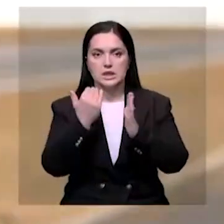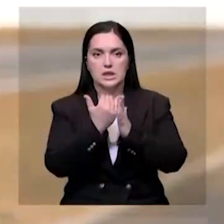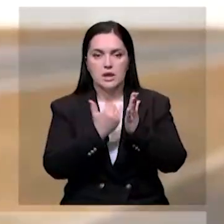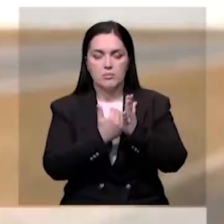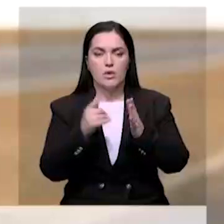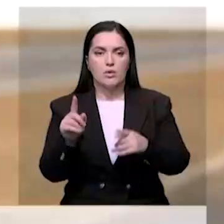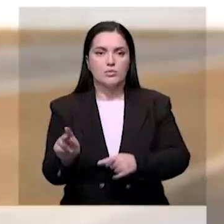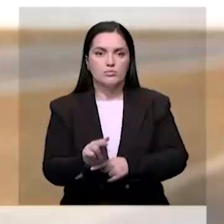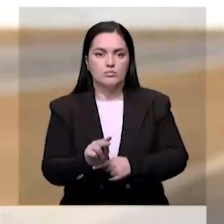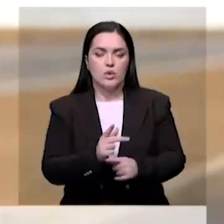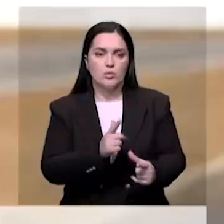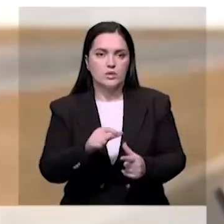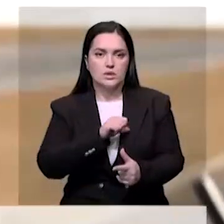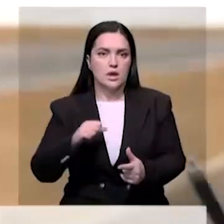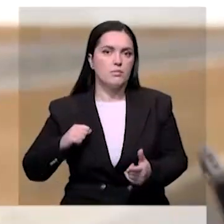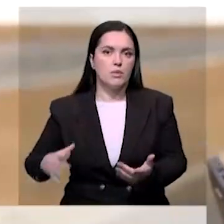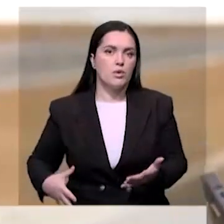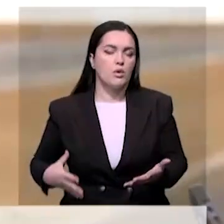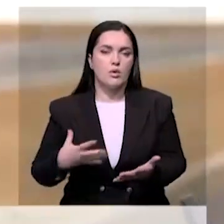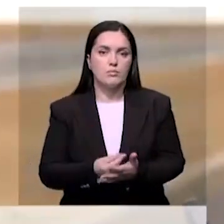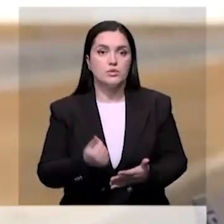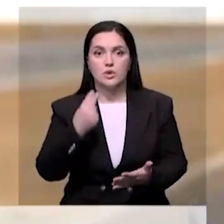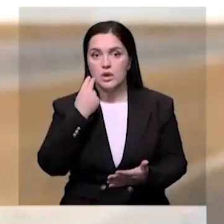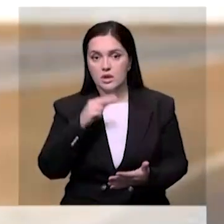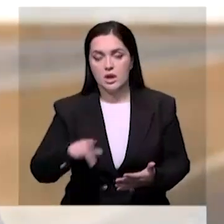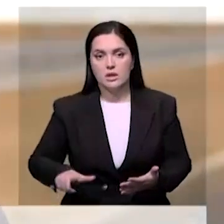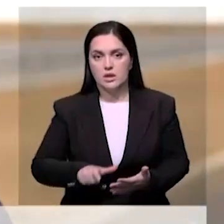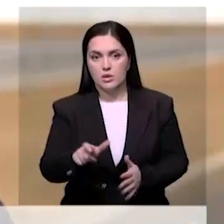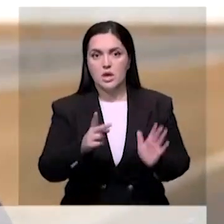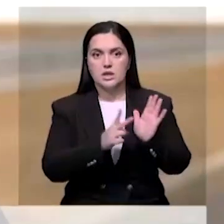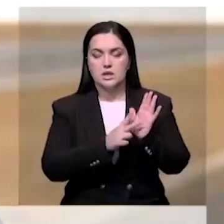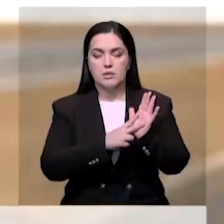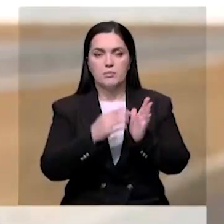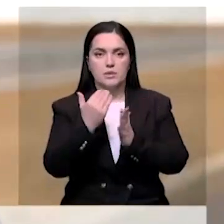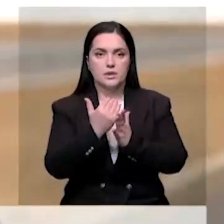подрядчик устранил нарушения за свой счет. И сегодня качество дороги соответствует 7 критериям.